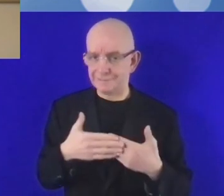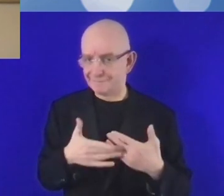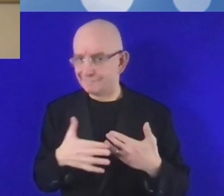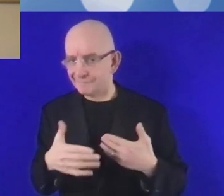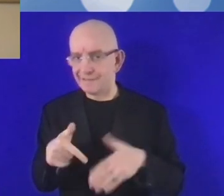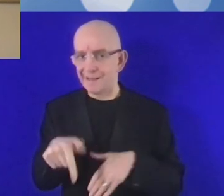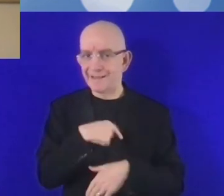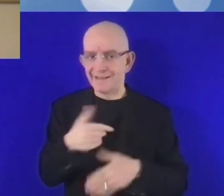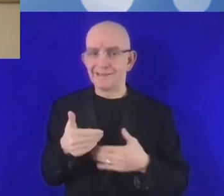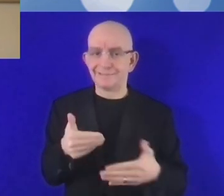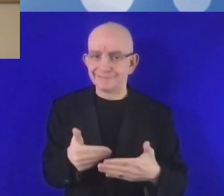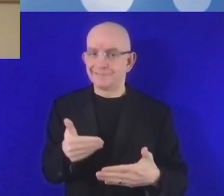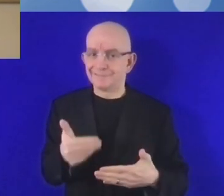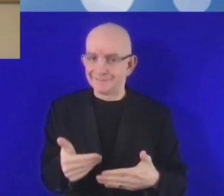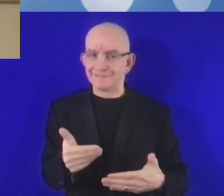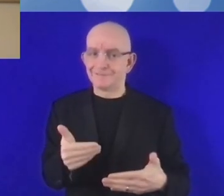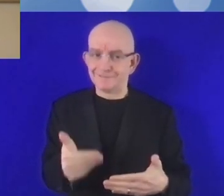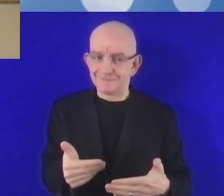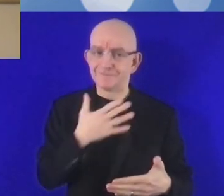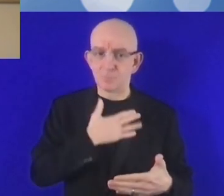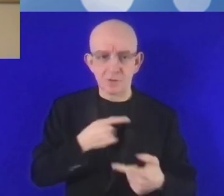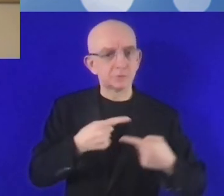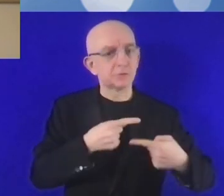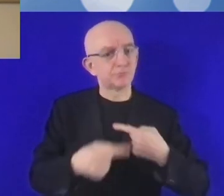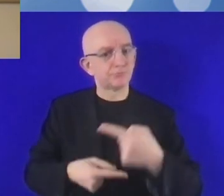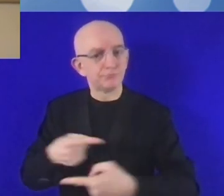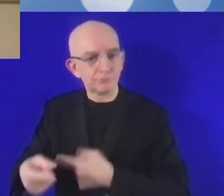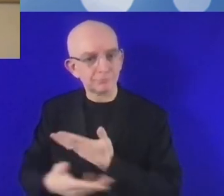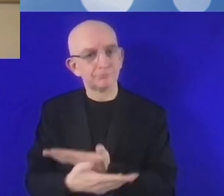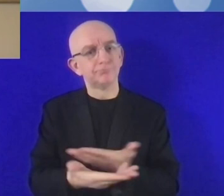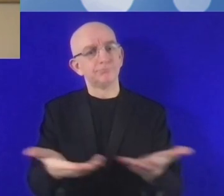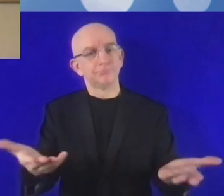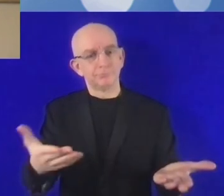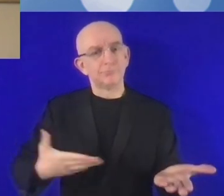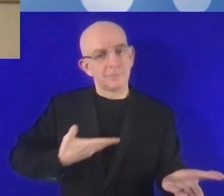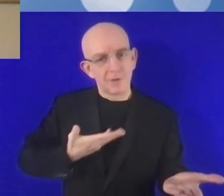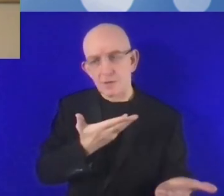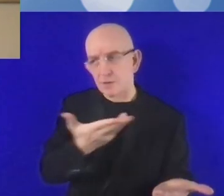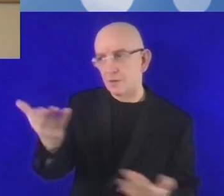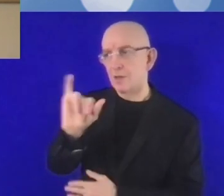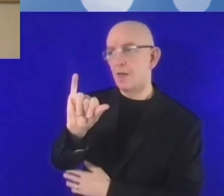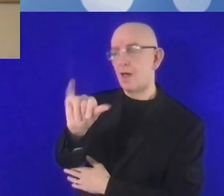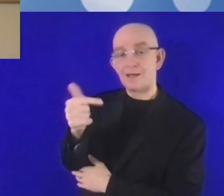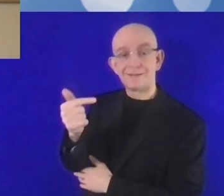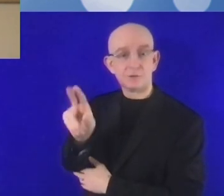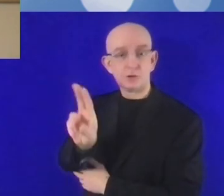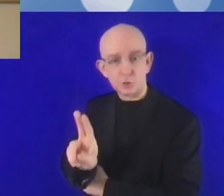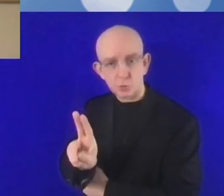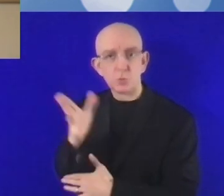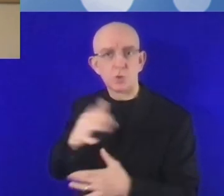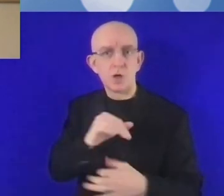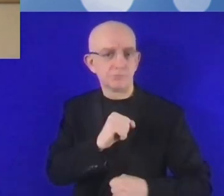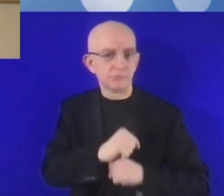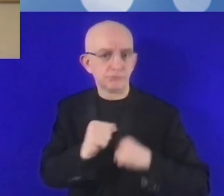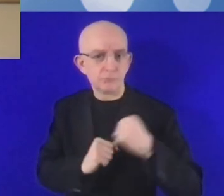которыми мы должны обеспечить всех пользователей. Мы хотим обратиться также к таким организациям, как ITU